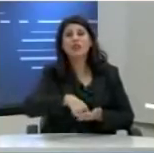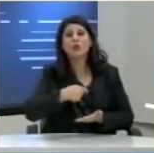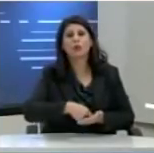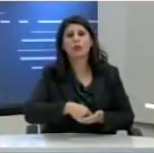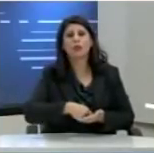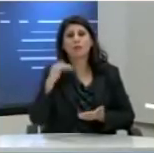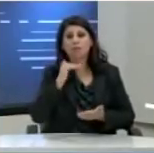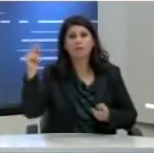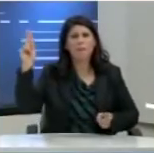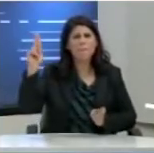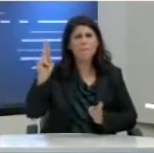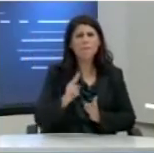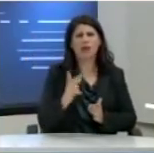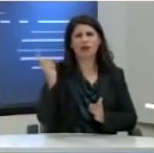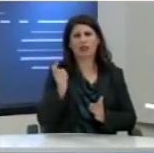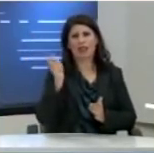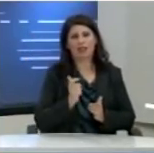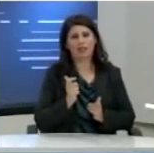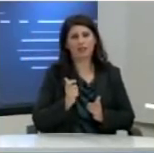με ραγδαίες μειώσεις συντάξεις τους.